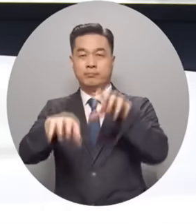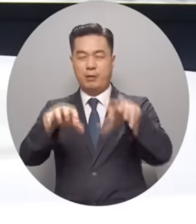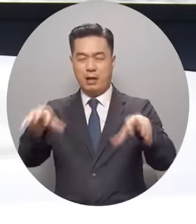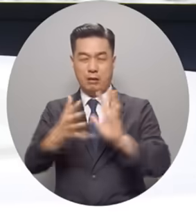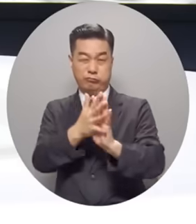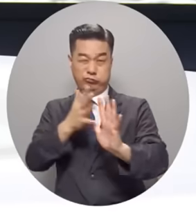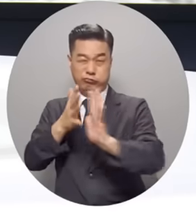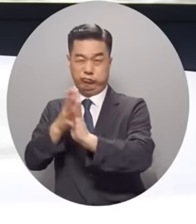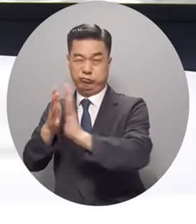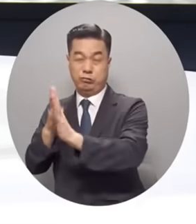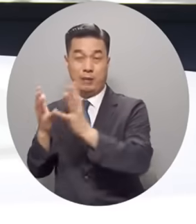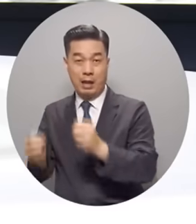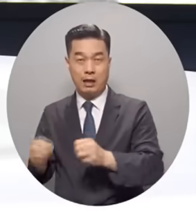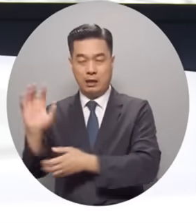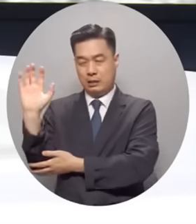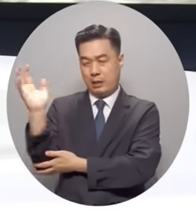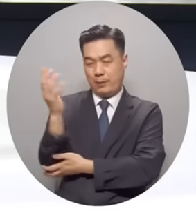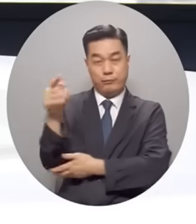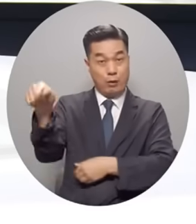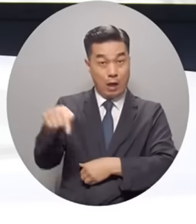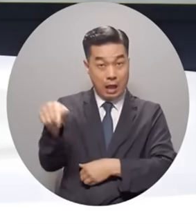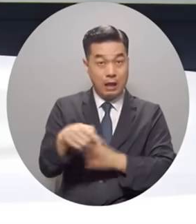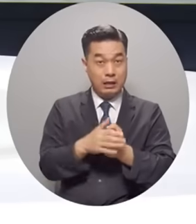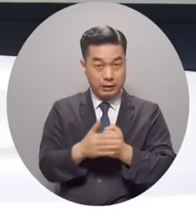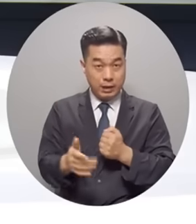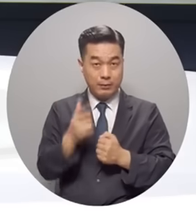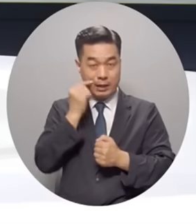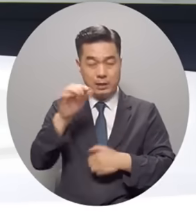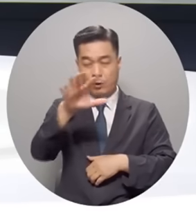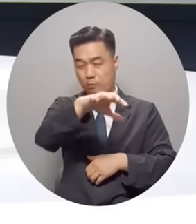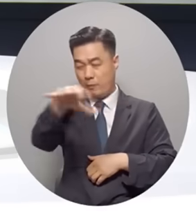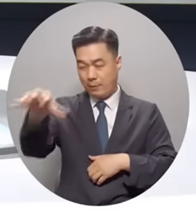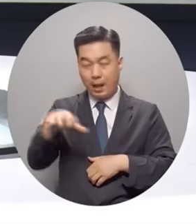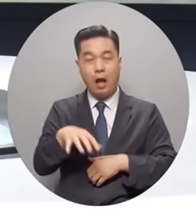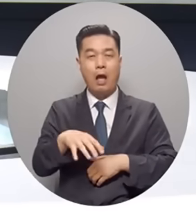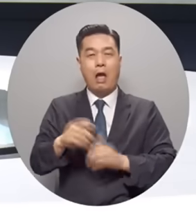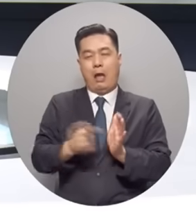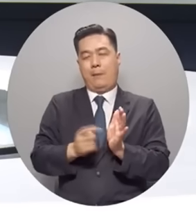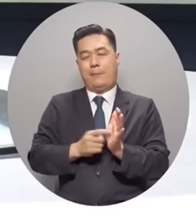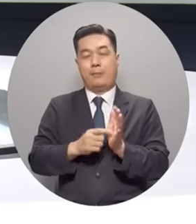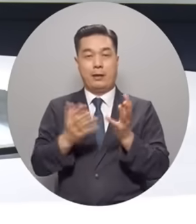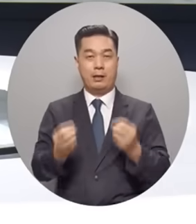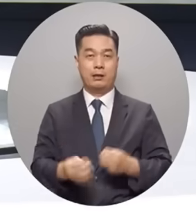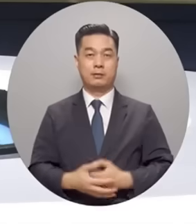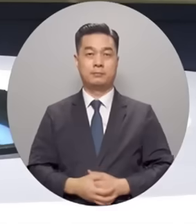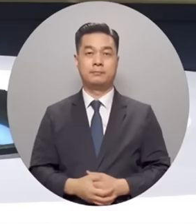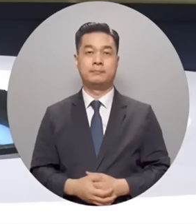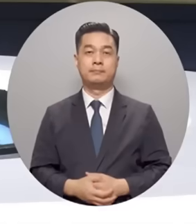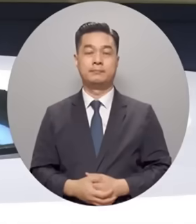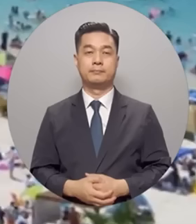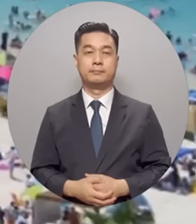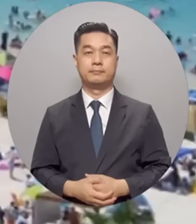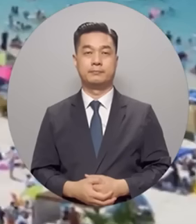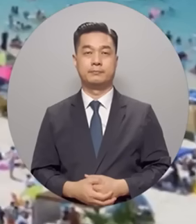북새통인데요. 태풍까지 상륙해 일본 전역이 비상입니다. 도쿄 현영준 특파원입니다.